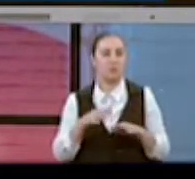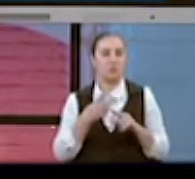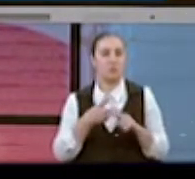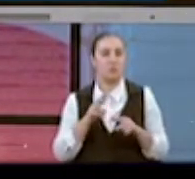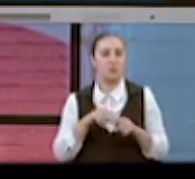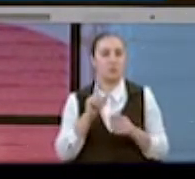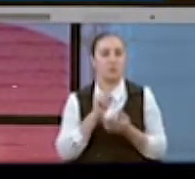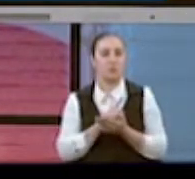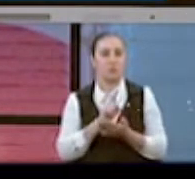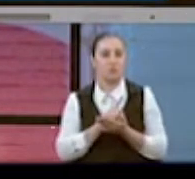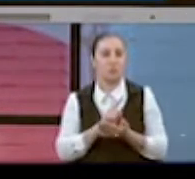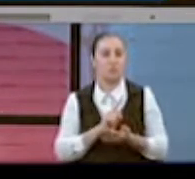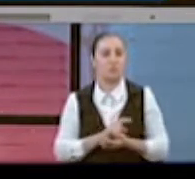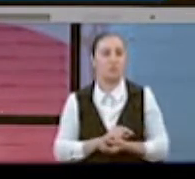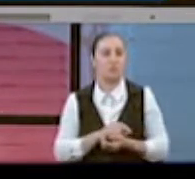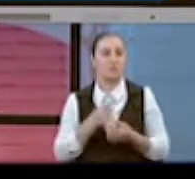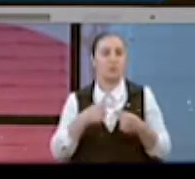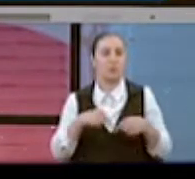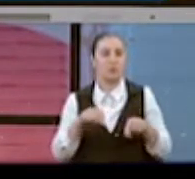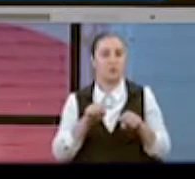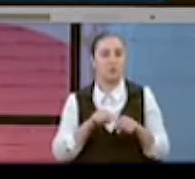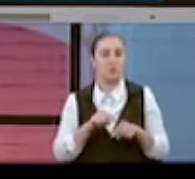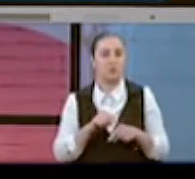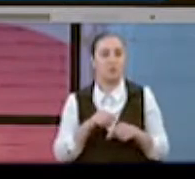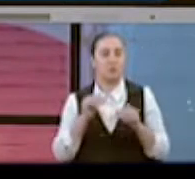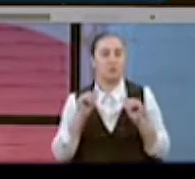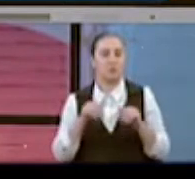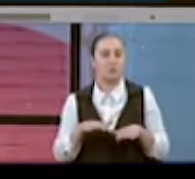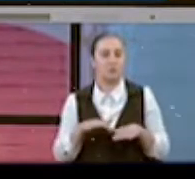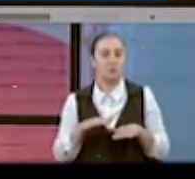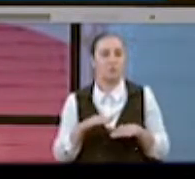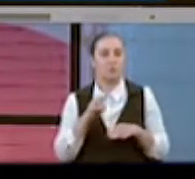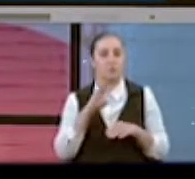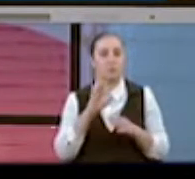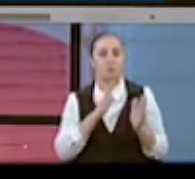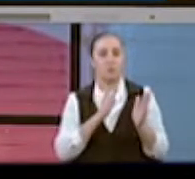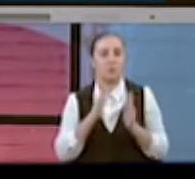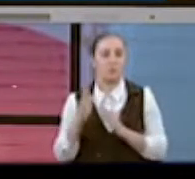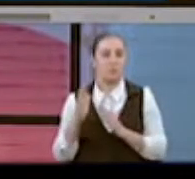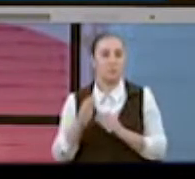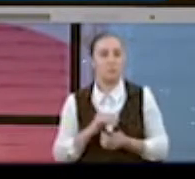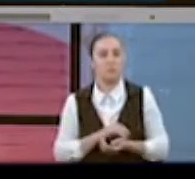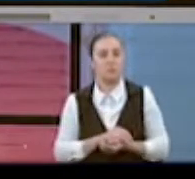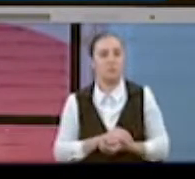эти задания. Итак, решаем по порядку.